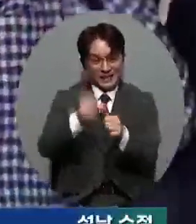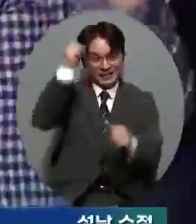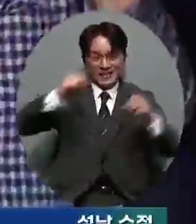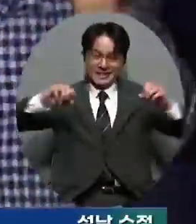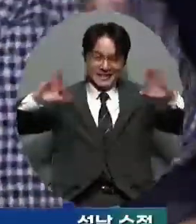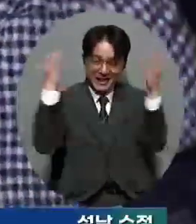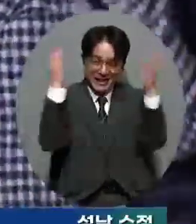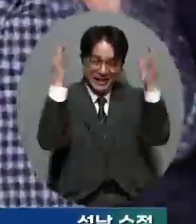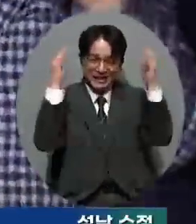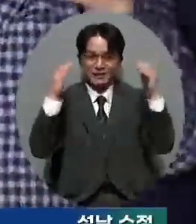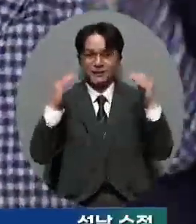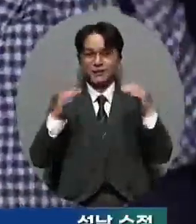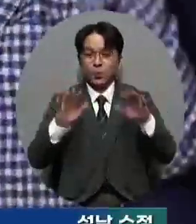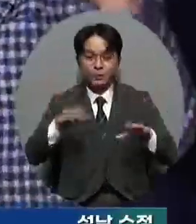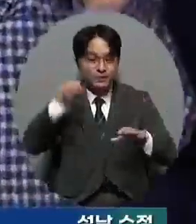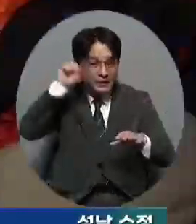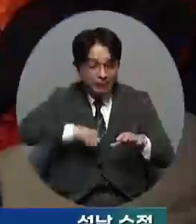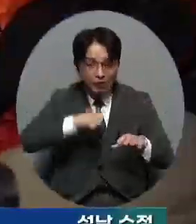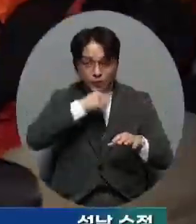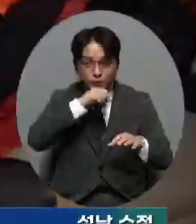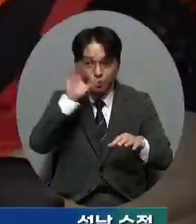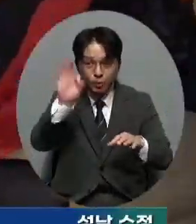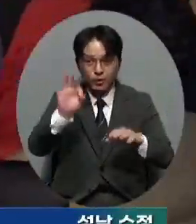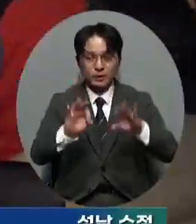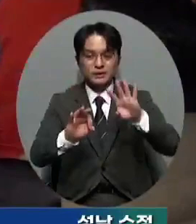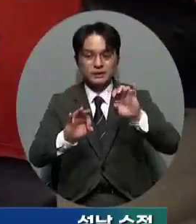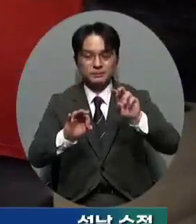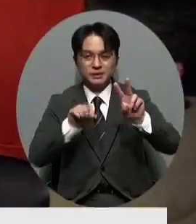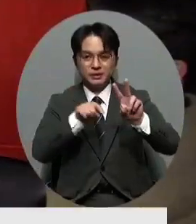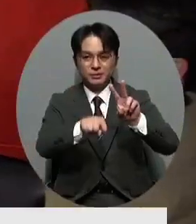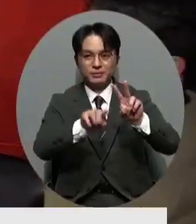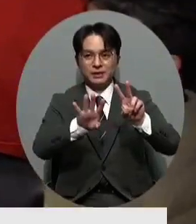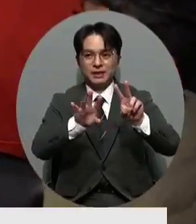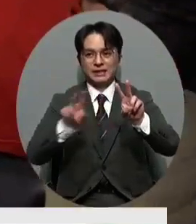오늘 새벽 41.41% 득표율을 기록한 이 대표는